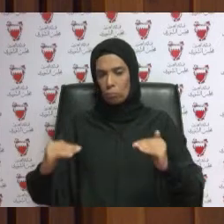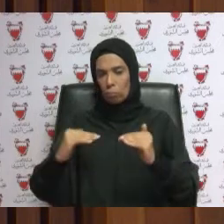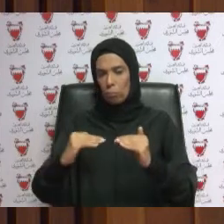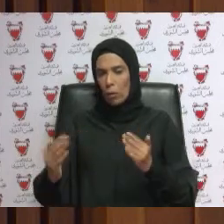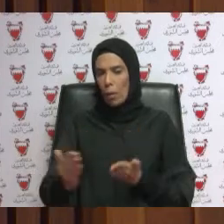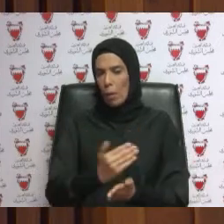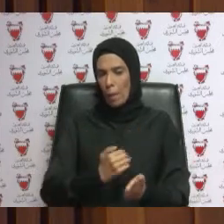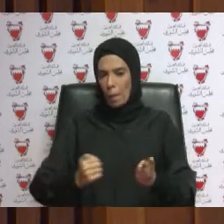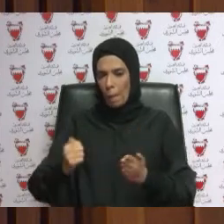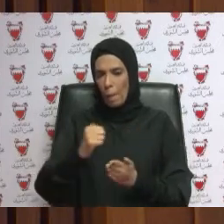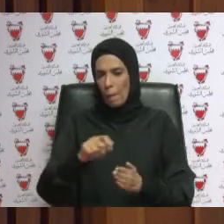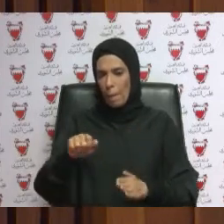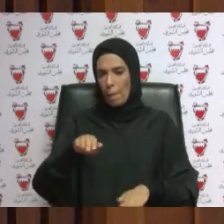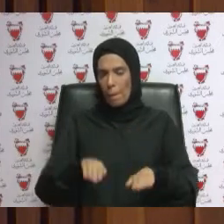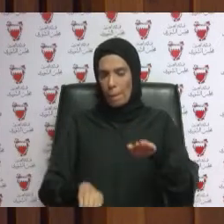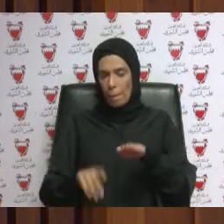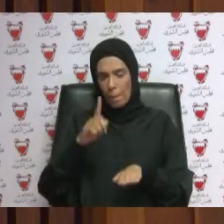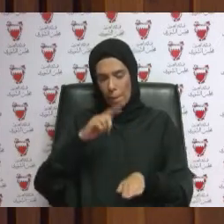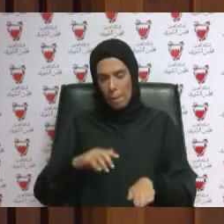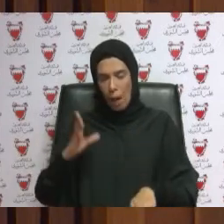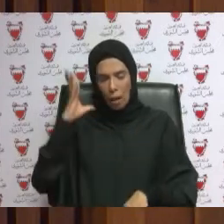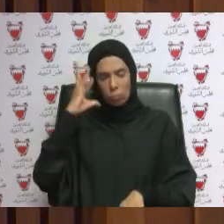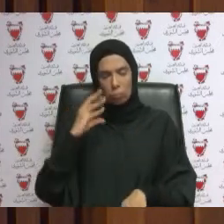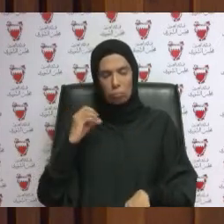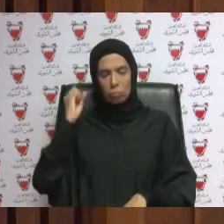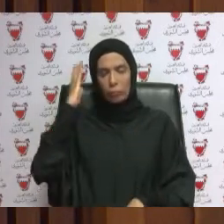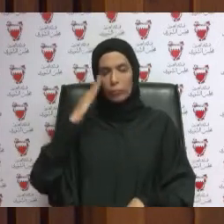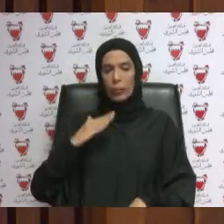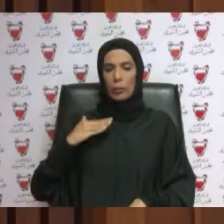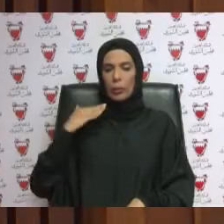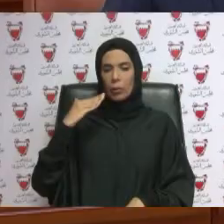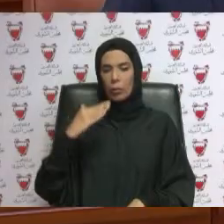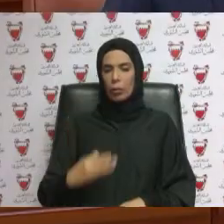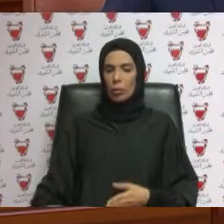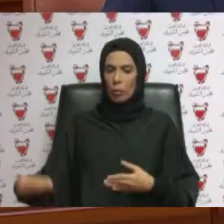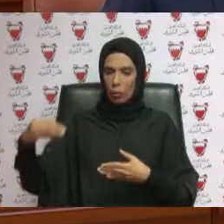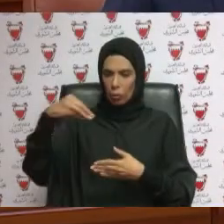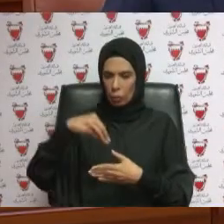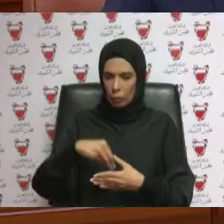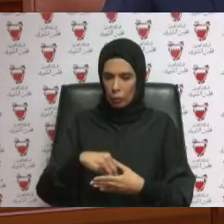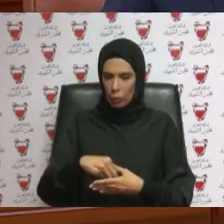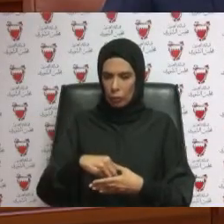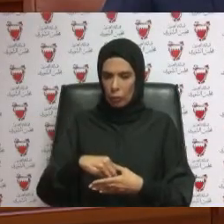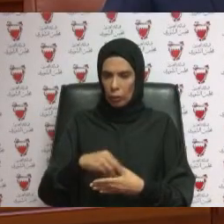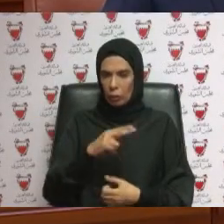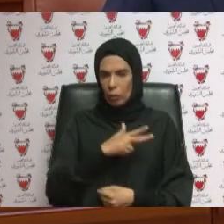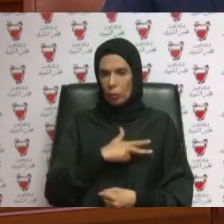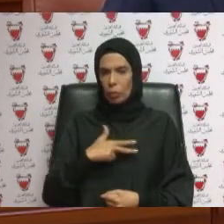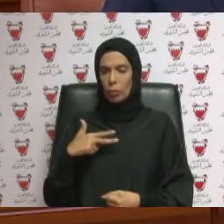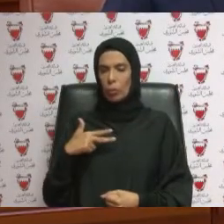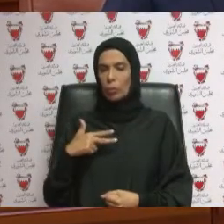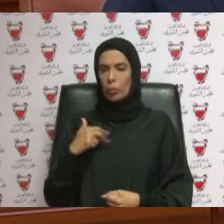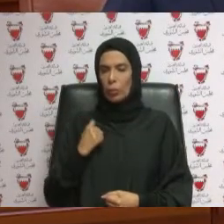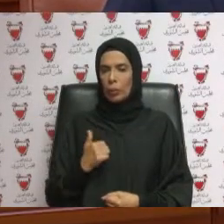وإعداد وتنفيذ الموازنة المستجيبة لاحتياجات المرأة، ودعت لتضمين ومراعاة الجهات الحكومية لتضمين ذلك،